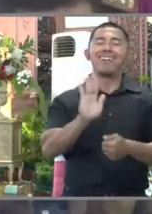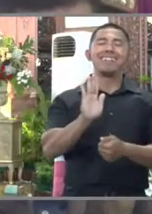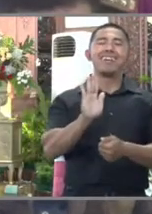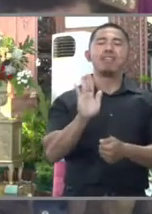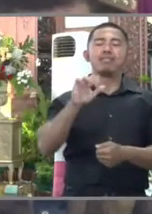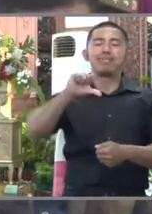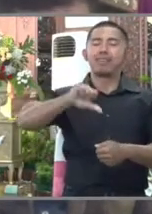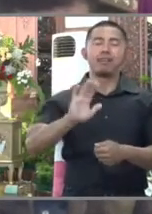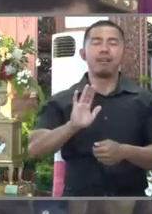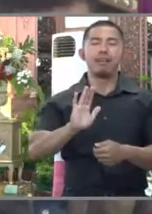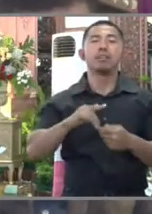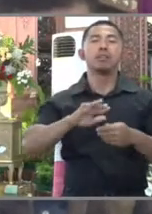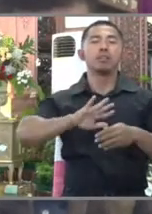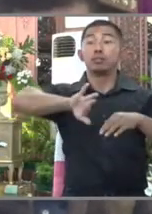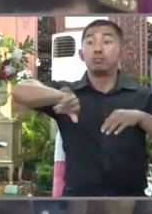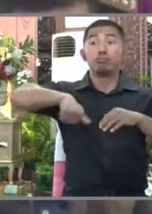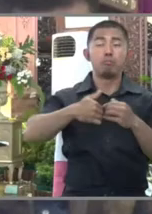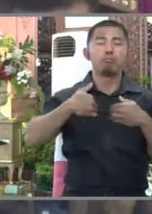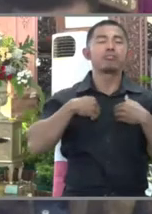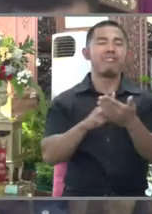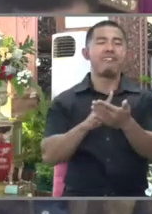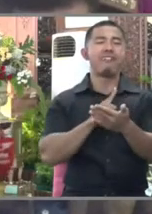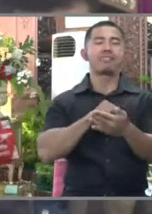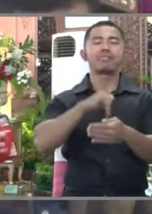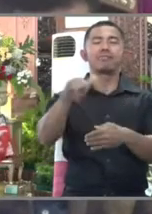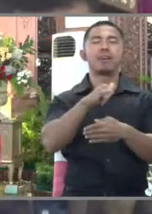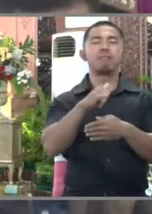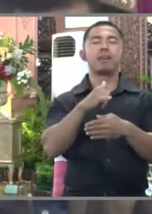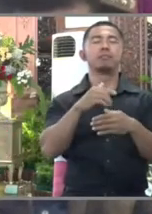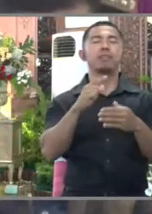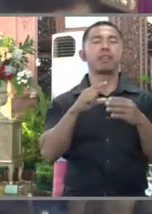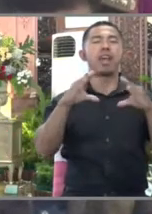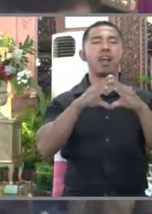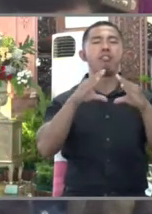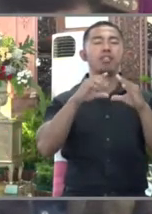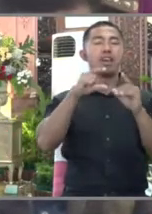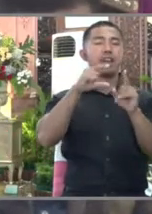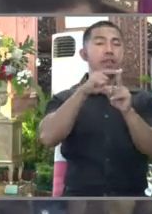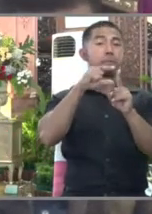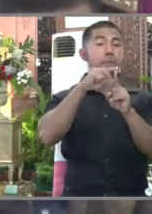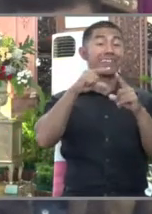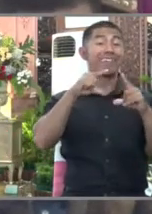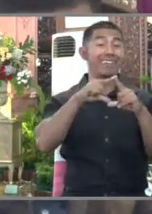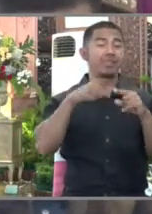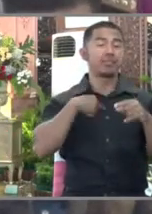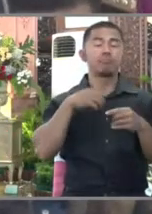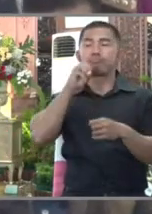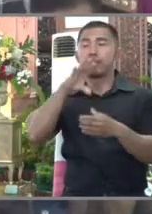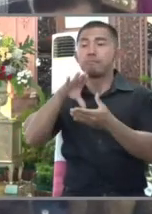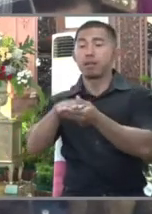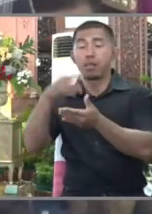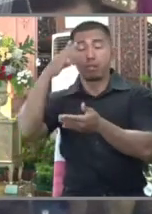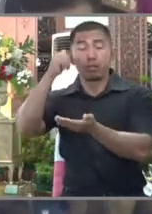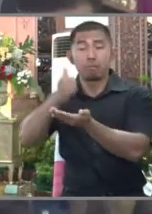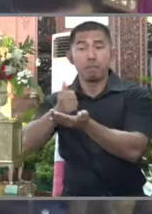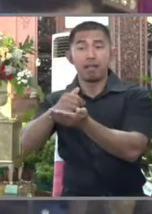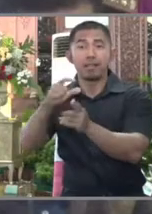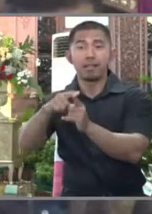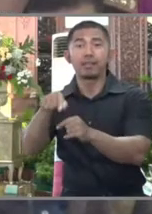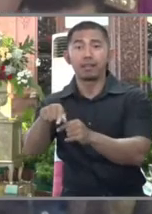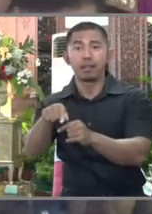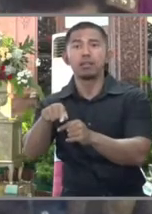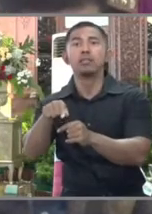dikalahkan, semua mempunyai hak yang sama sebagai anggota DPRD. Nah, kami berpesan kepada kepala daerah